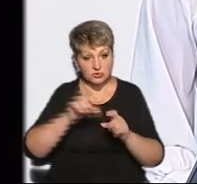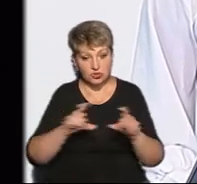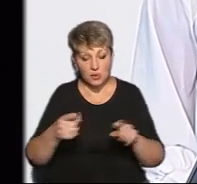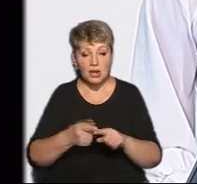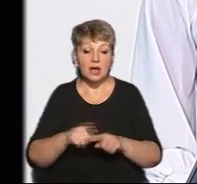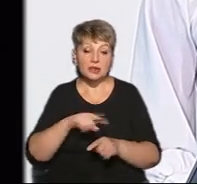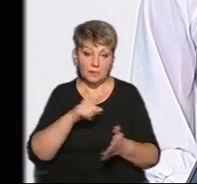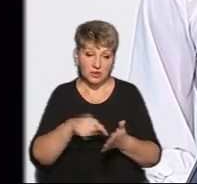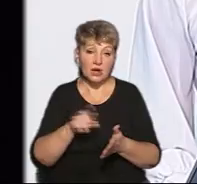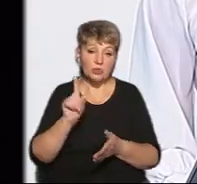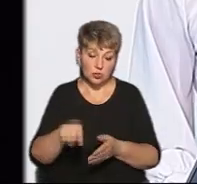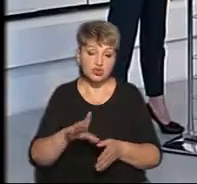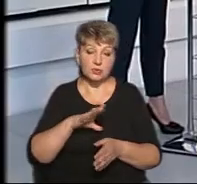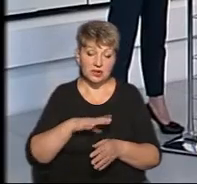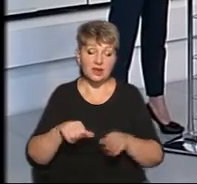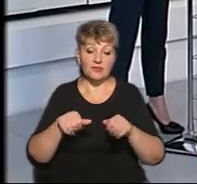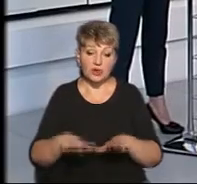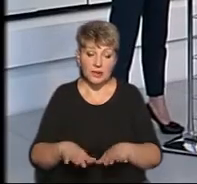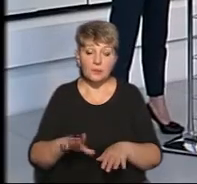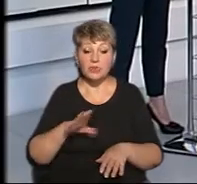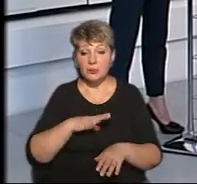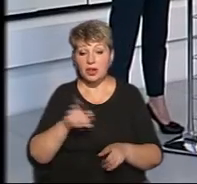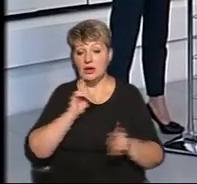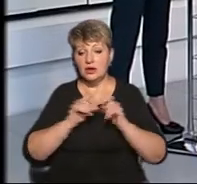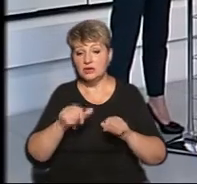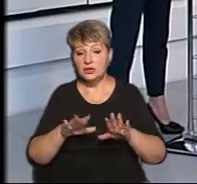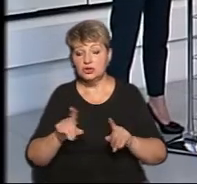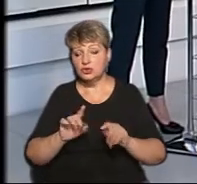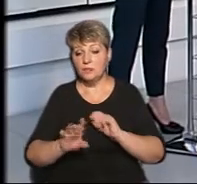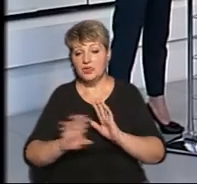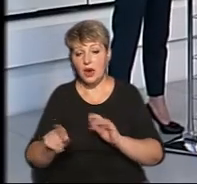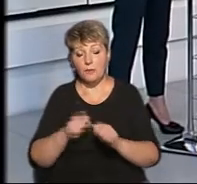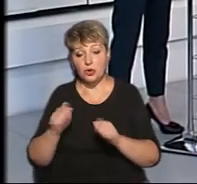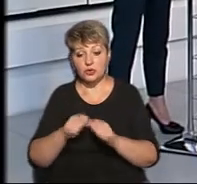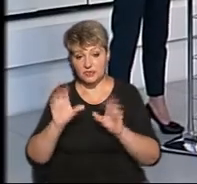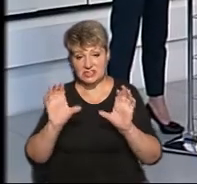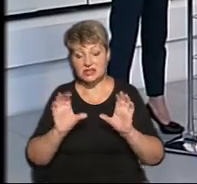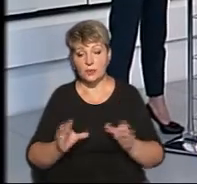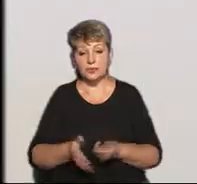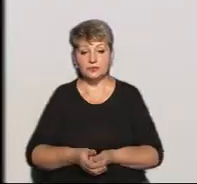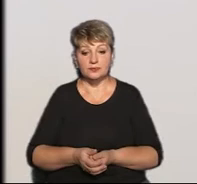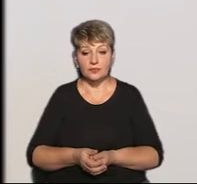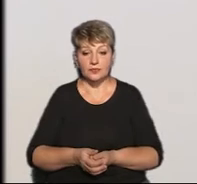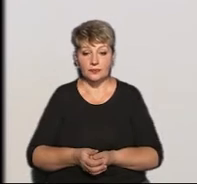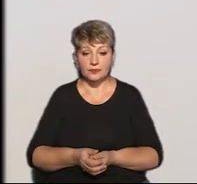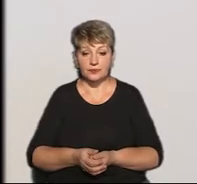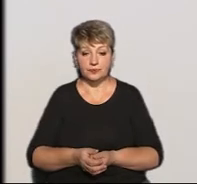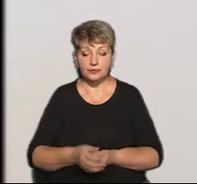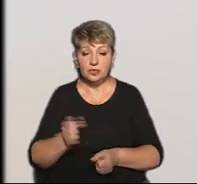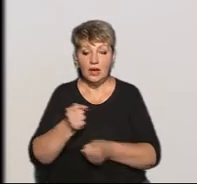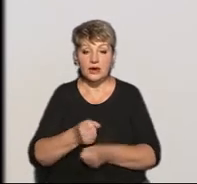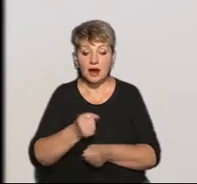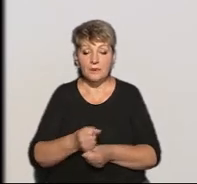теж було вирішено на сесії, було прийнято рішення про мінімальну, там, щоб не порушувати закон. Час вичерпався. Наступне питання стосується